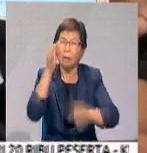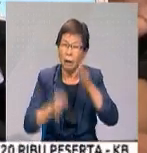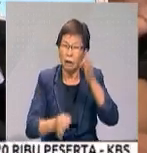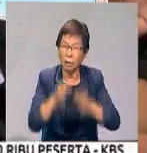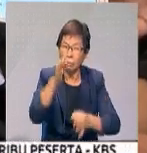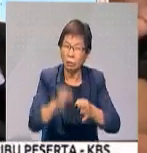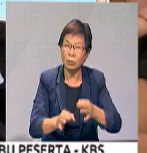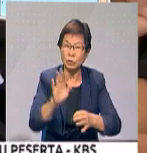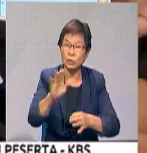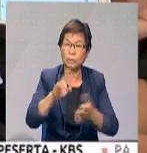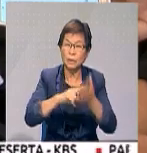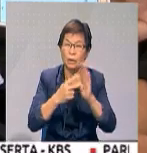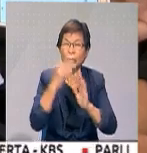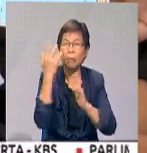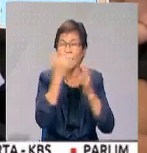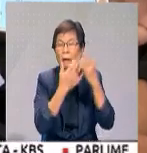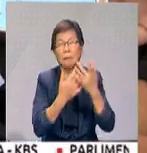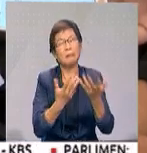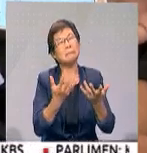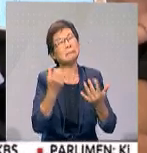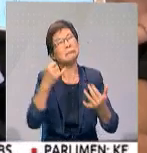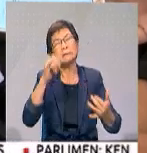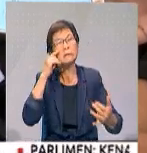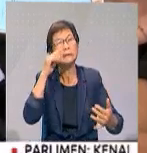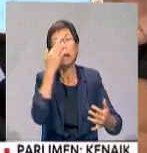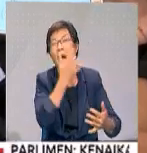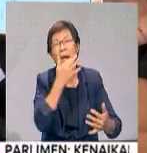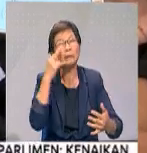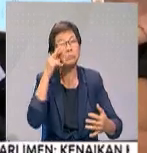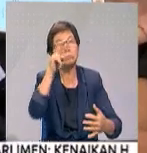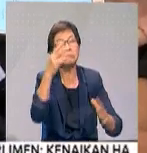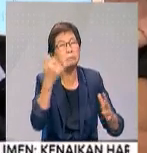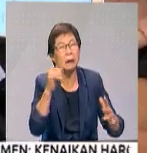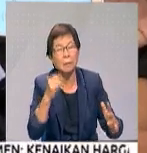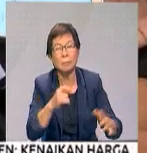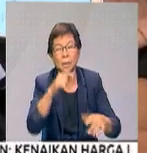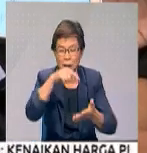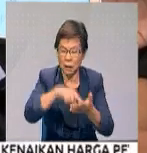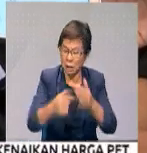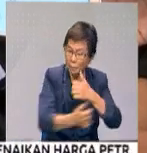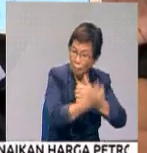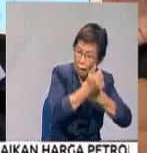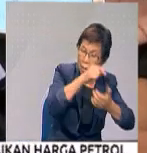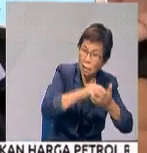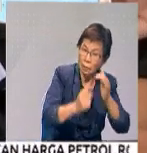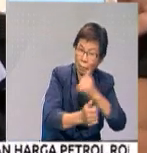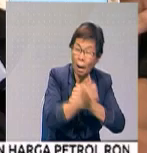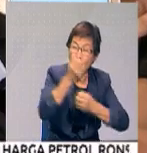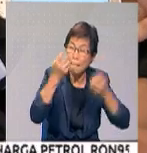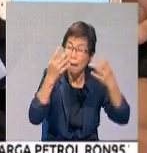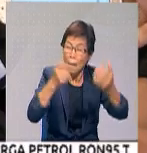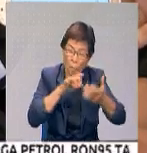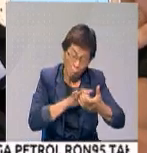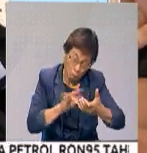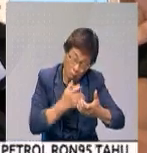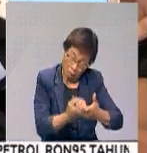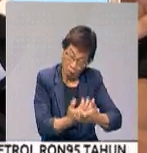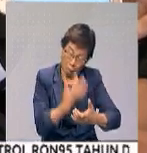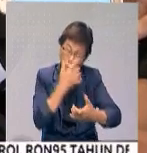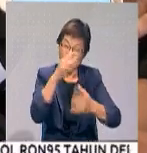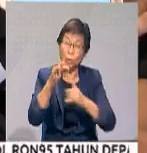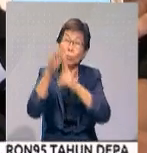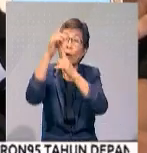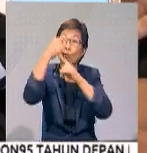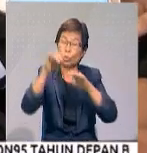out, then your color vision also is out. So jadi ini adalah salah satu daripada bahaya kalau banyak sangat skrin, ya, terutama untuk